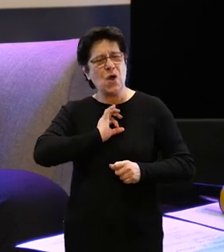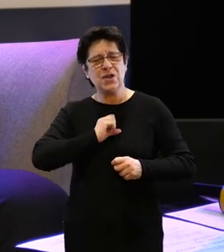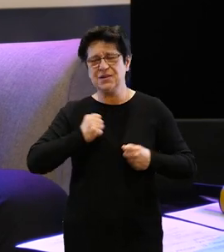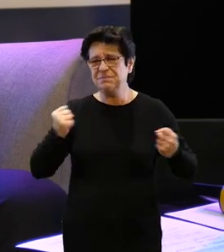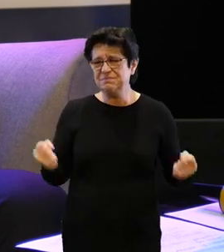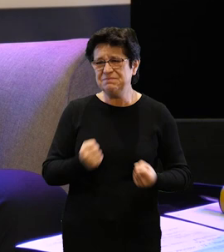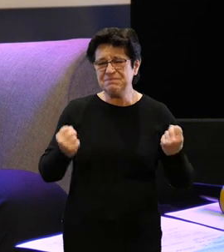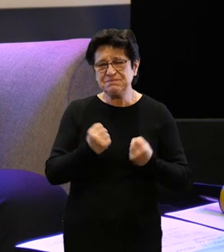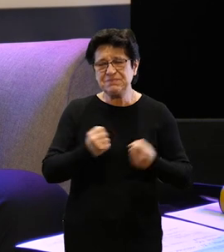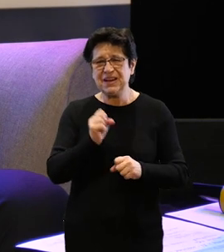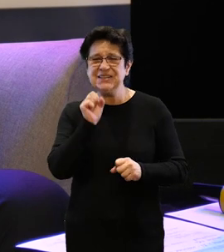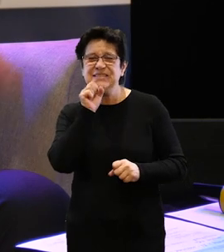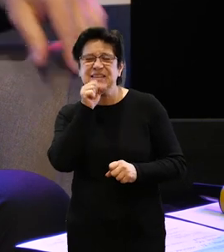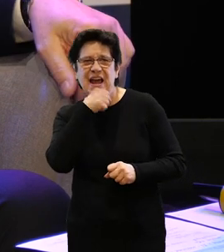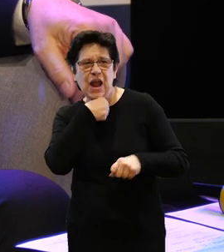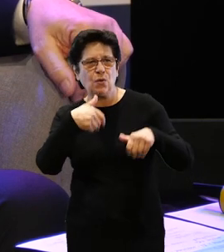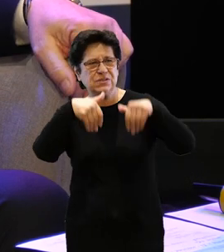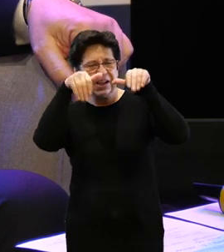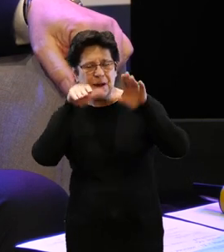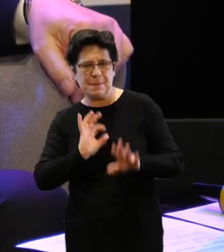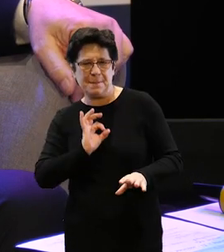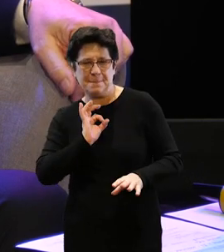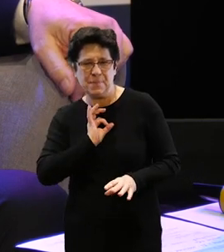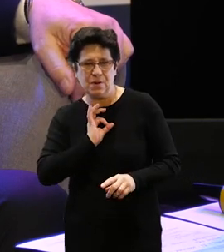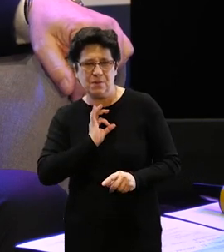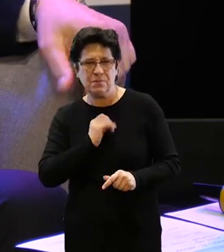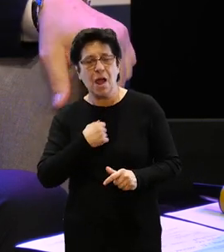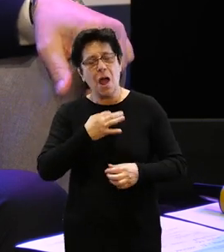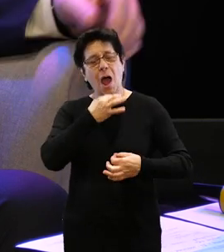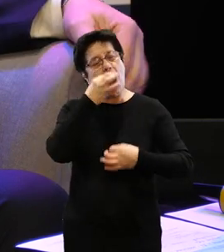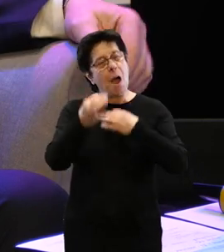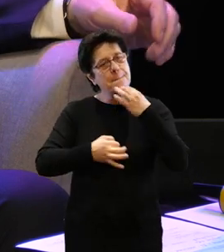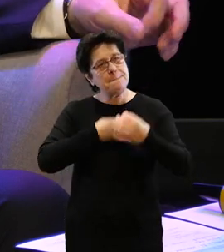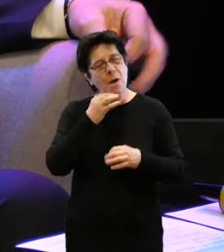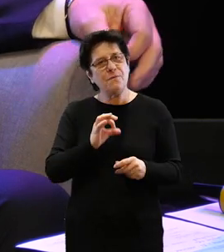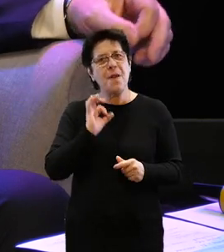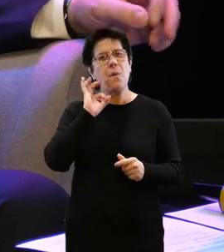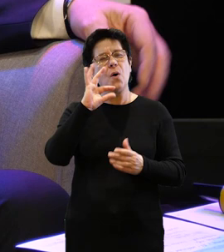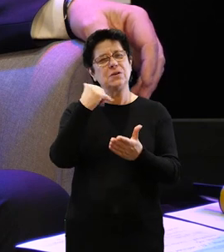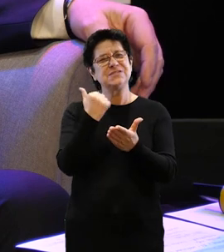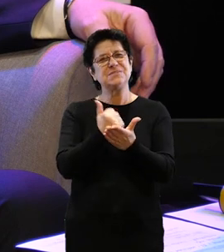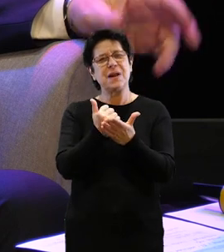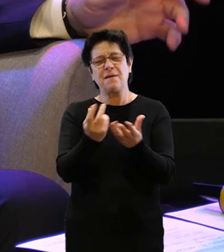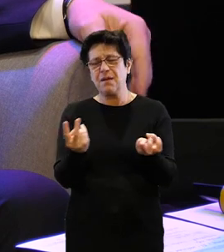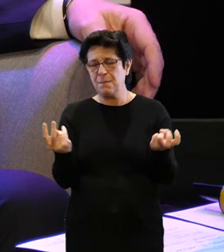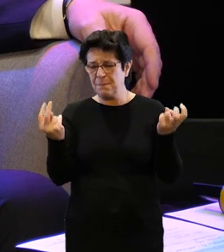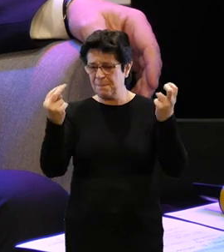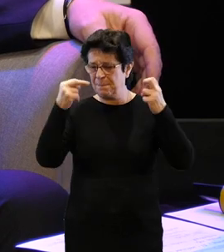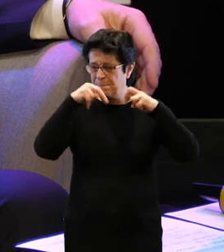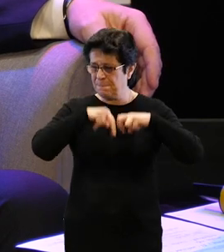antykwariusza i regionalisty opowiem państwu o idei stworzenia